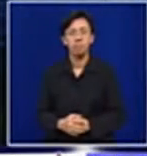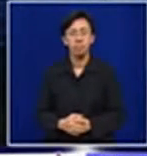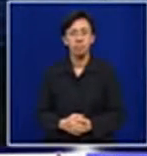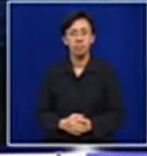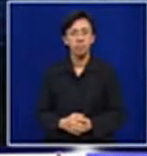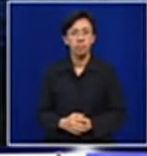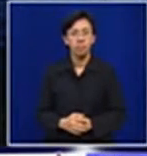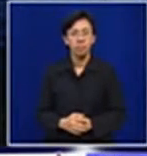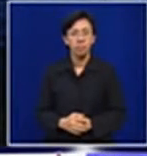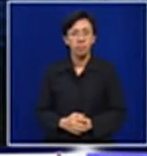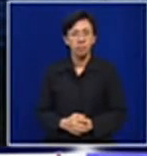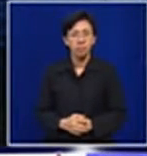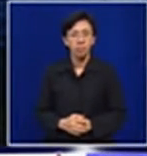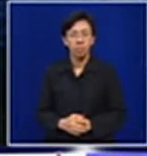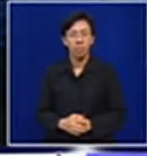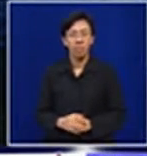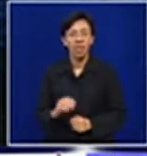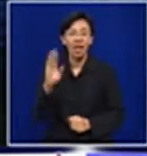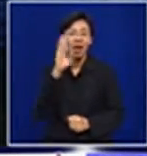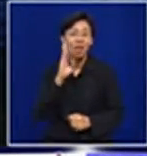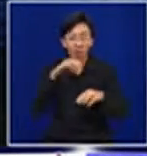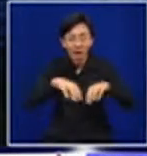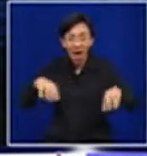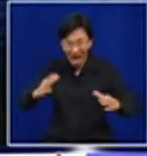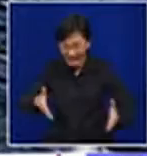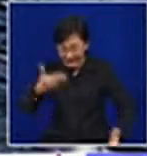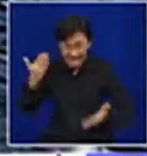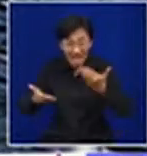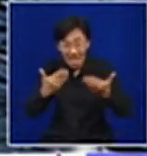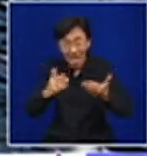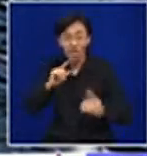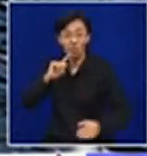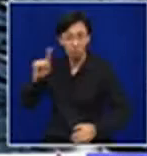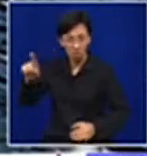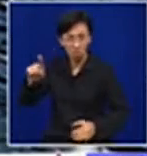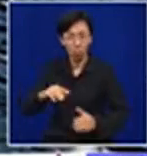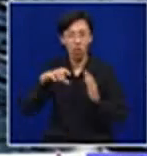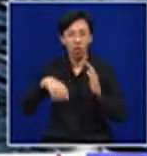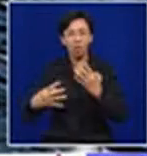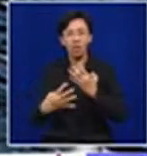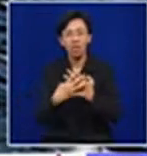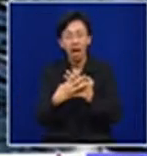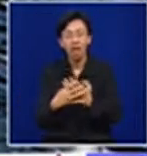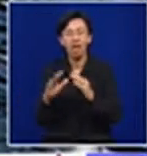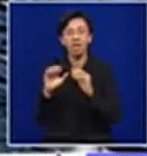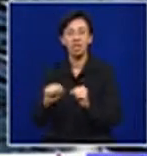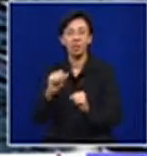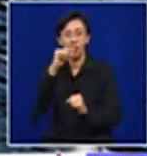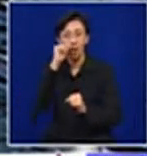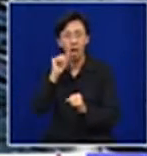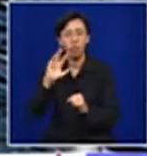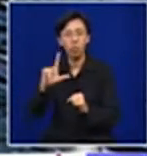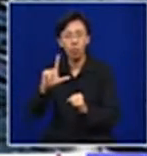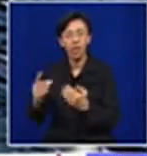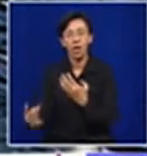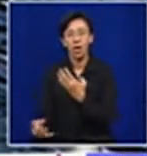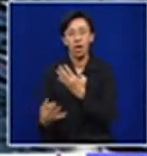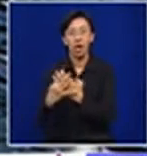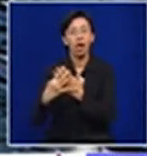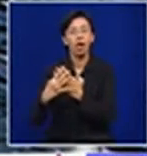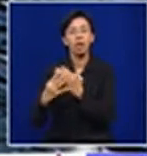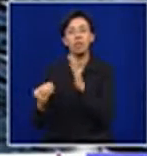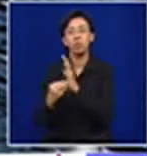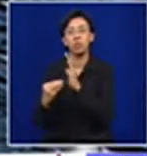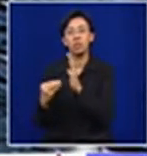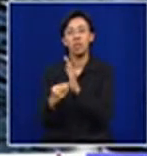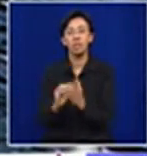มาดูความคืบหน้าคดีรื้อบาเบียกันบ้างนะคะล่าสุดเจ้าหน้าที่ราชทัณฑ์ค่ะก็คุมตัวนายชูวิทย์กมลวิสิทธิ์ส่งเรือนจำพิเศษกรุงเทพ